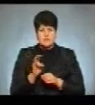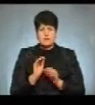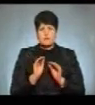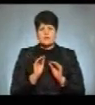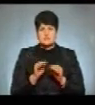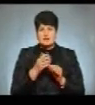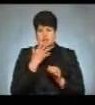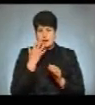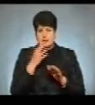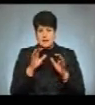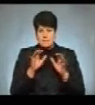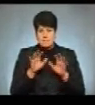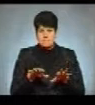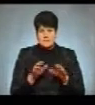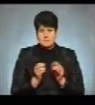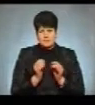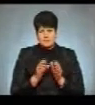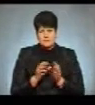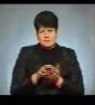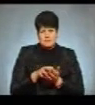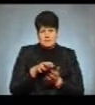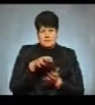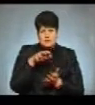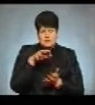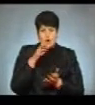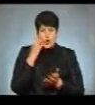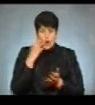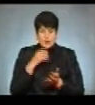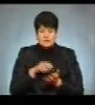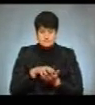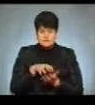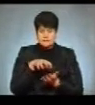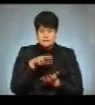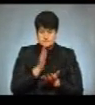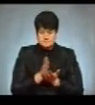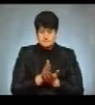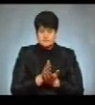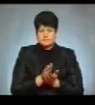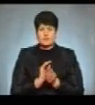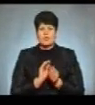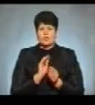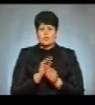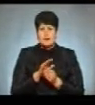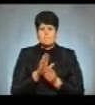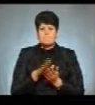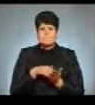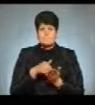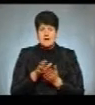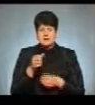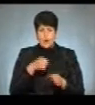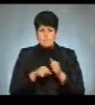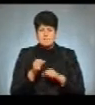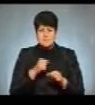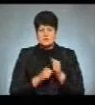поставили в тепле місце, щоб воно підійшло гарненько. Коли тісто підходить, ми додаємо масло,